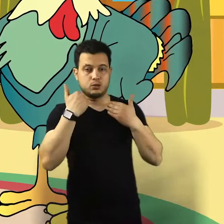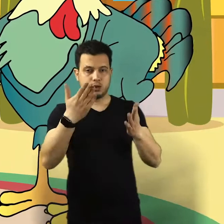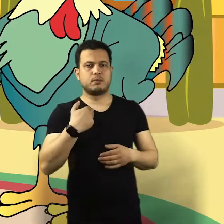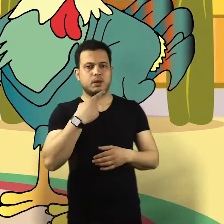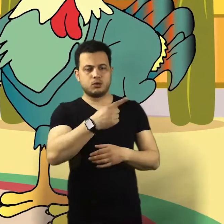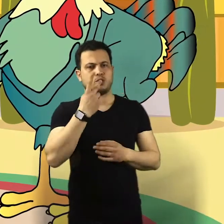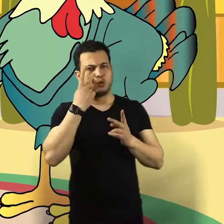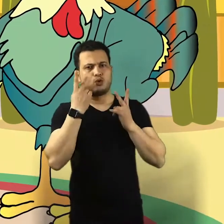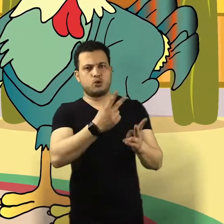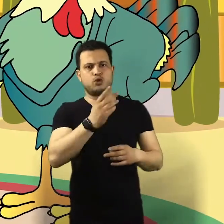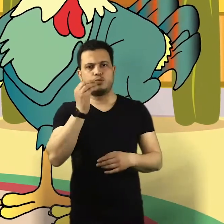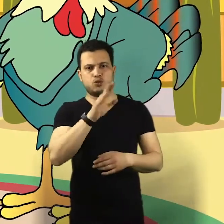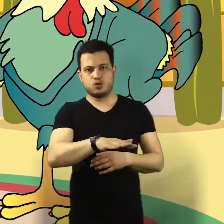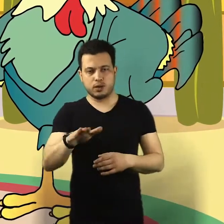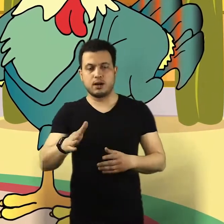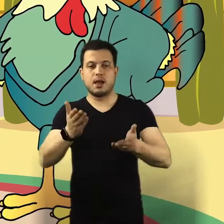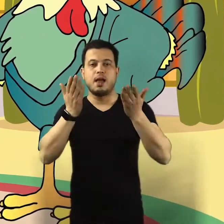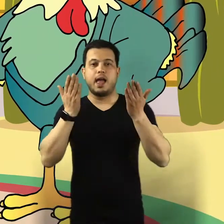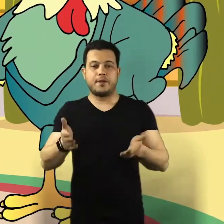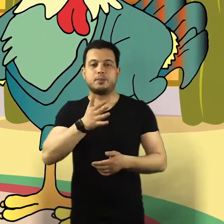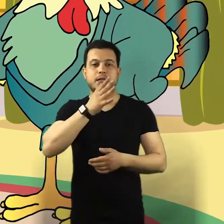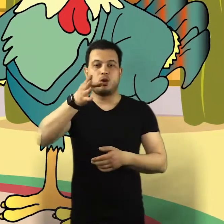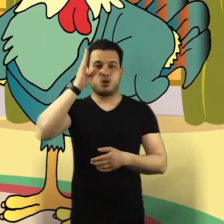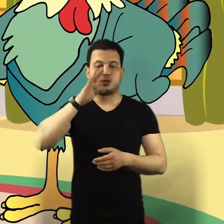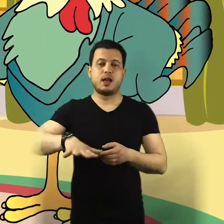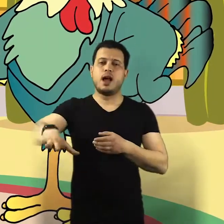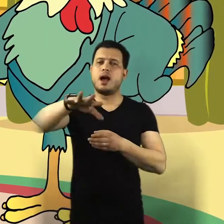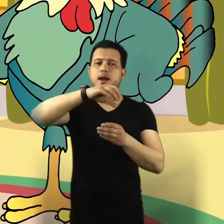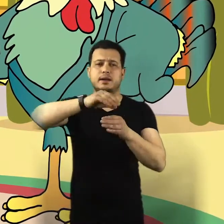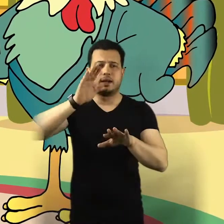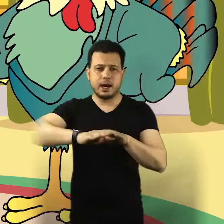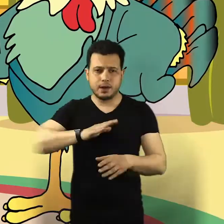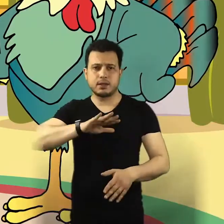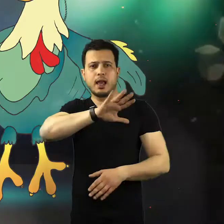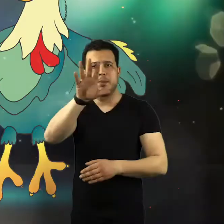Bilgoroz Diyerek olanları bir bir anlattı